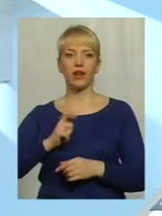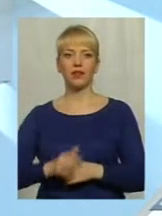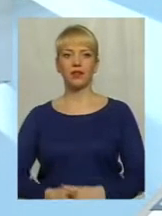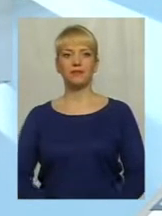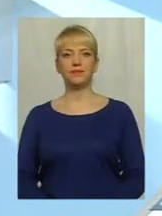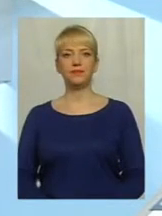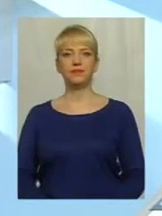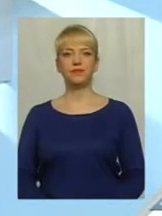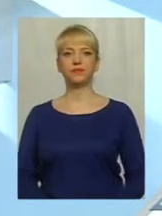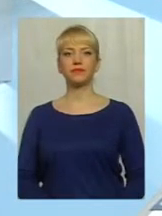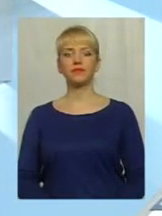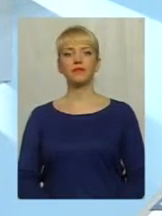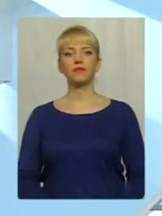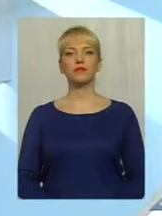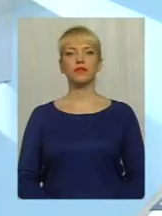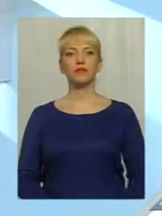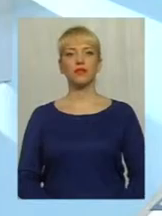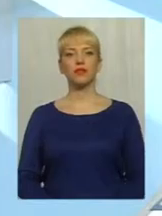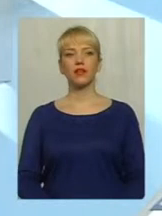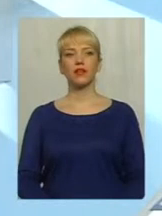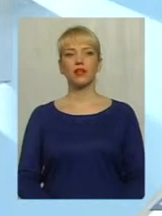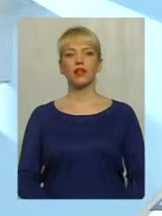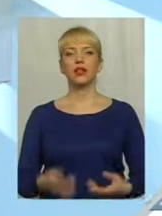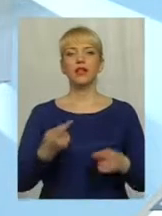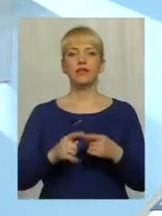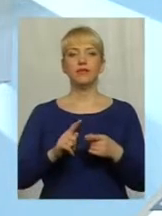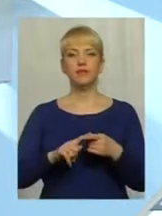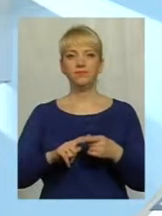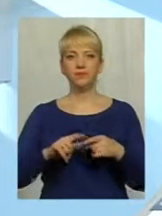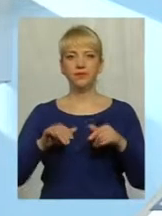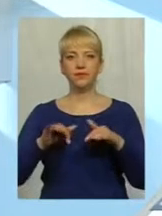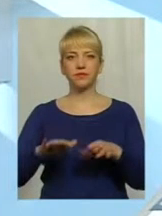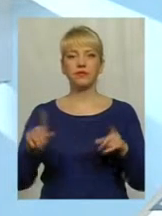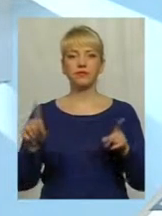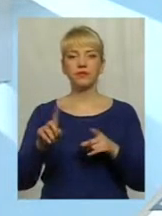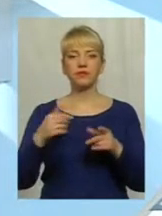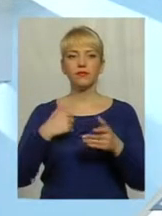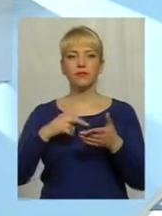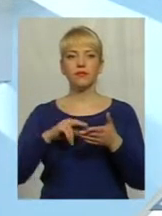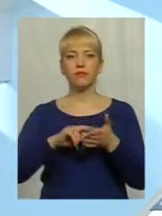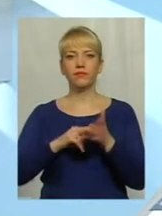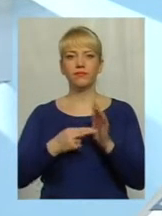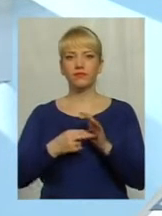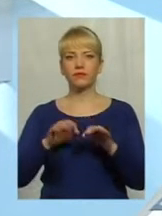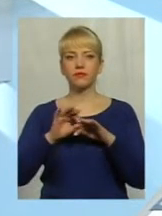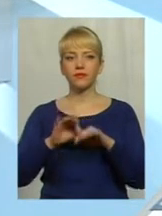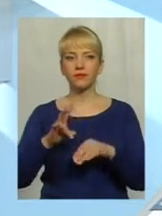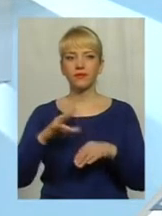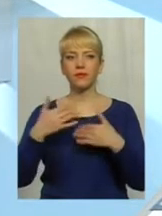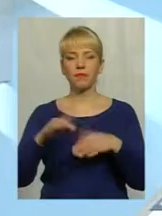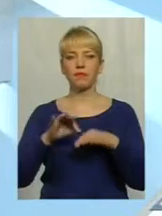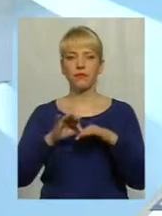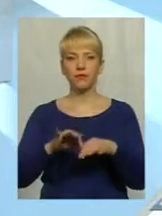В плані і цих заходах, які ми плануємо провести і вже проводимо на теренах області,